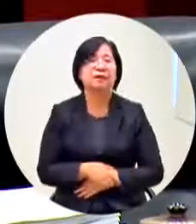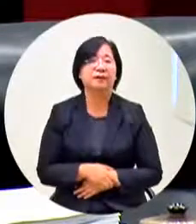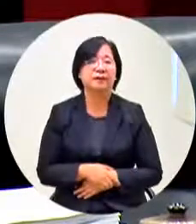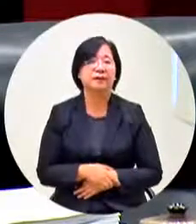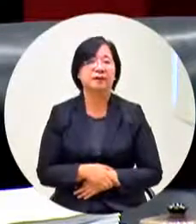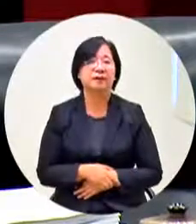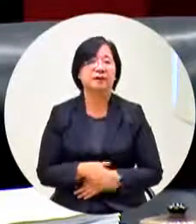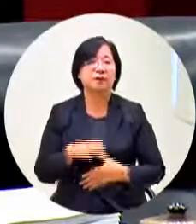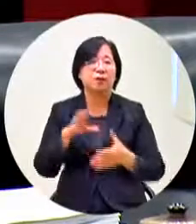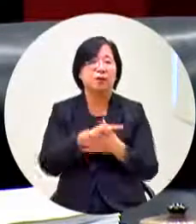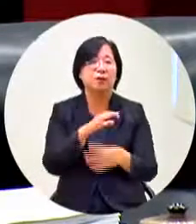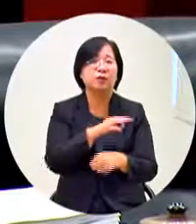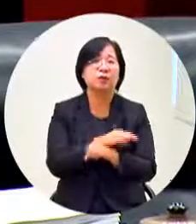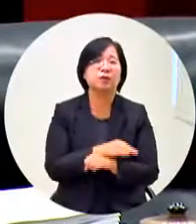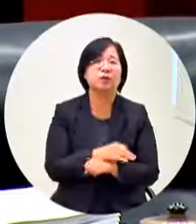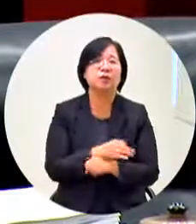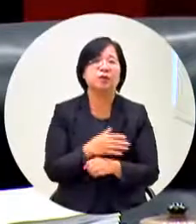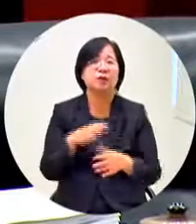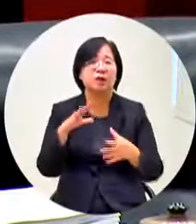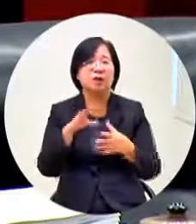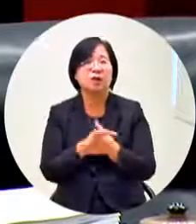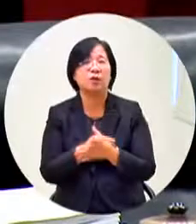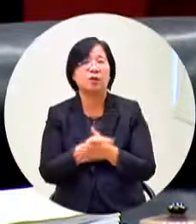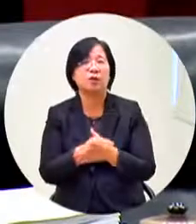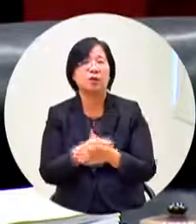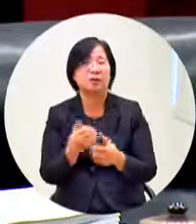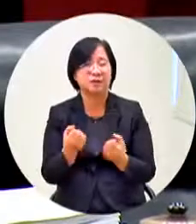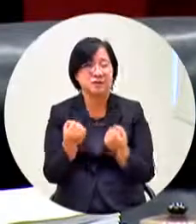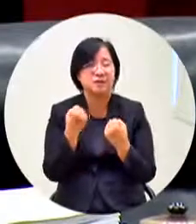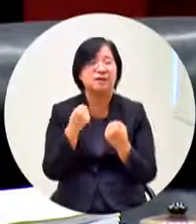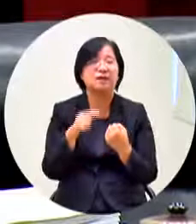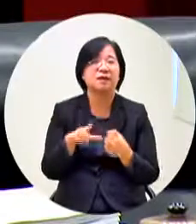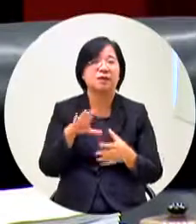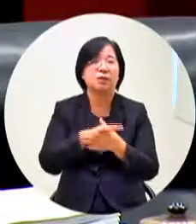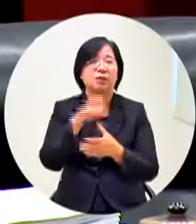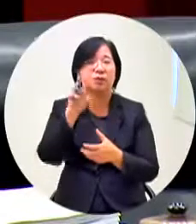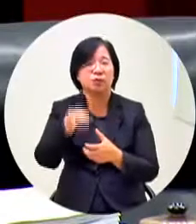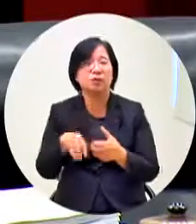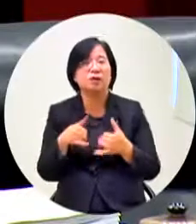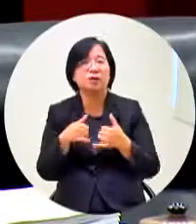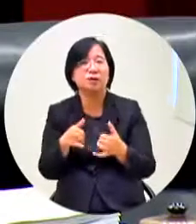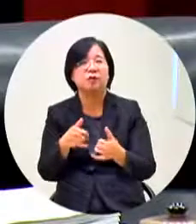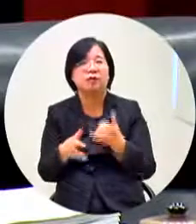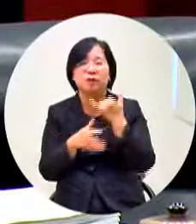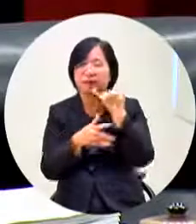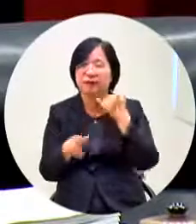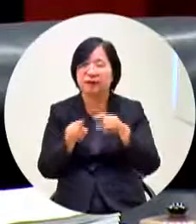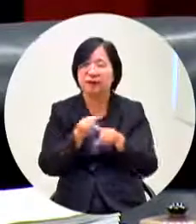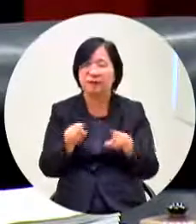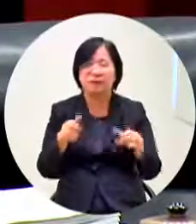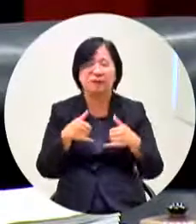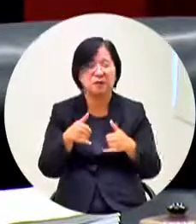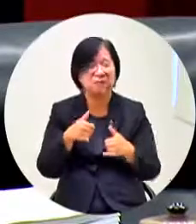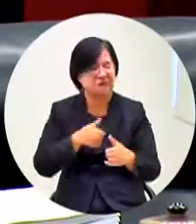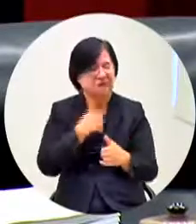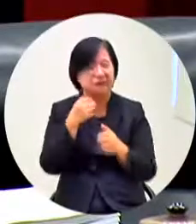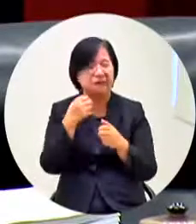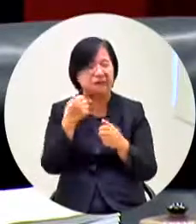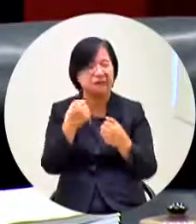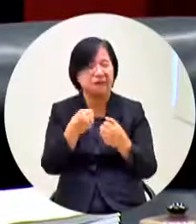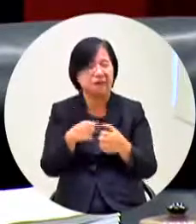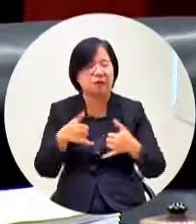文学、文强、文川、崇正路跟文林路、海平路真的很烂，还有海富